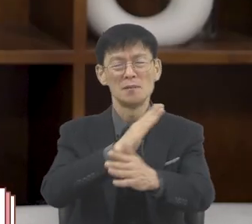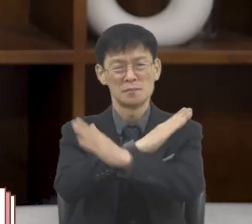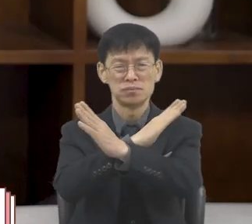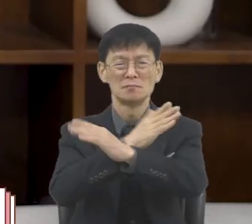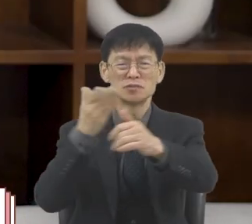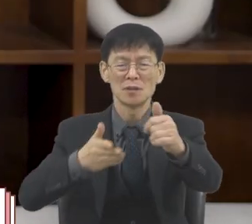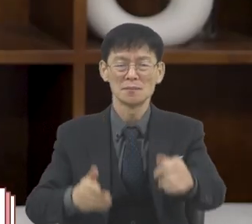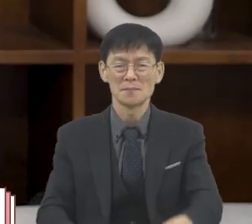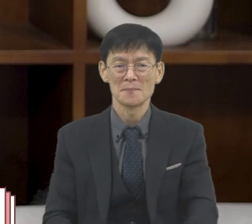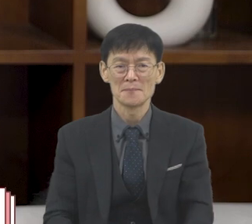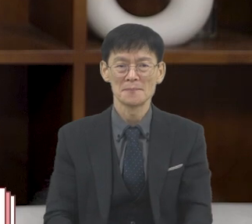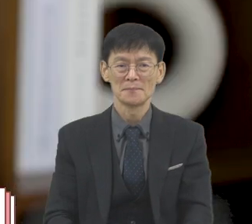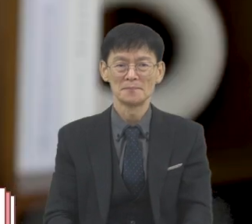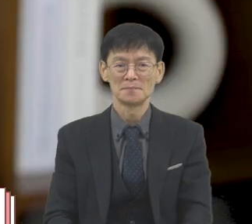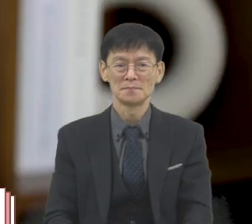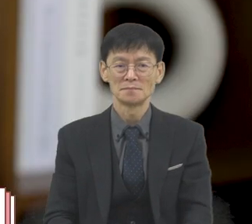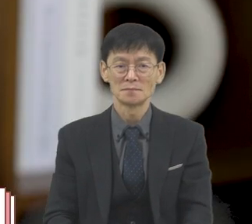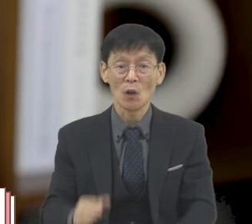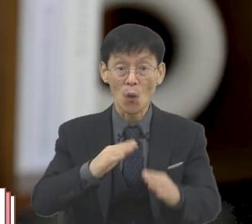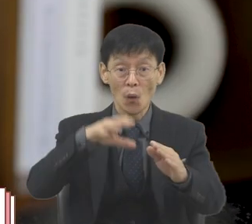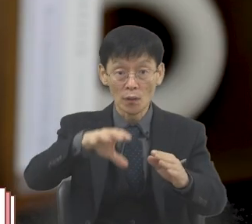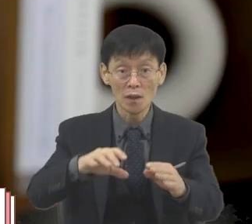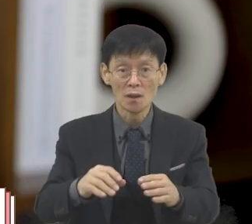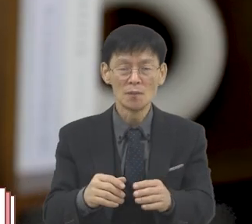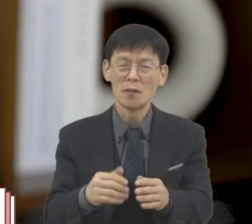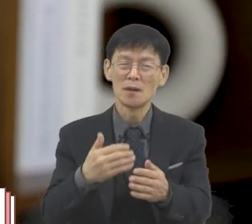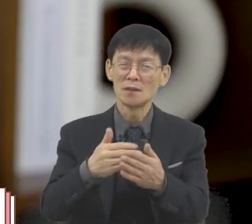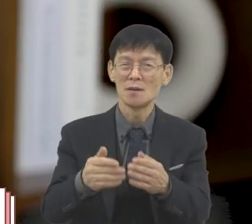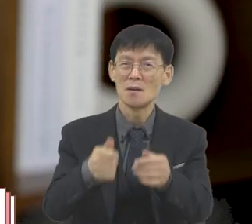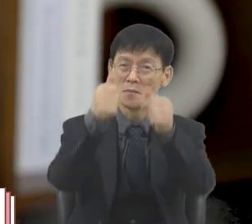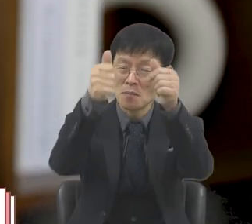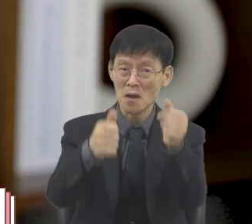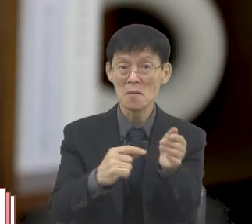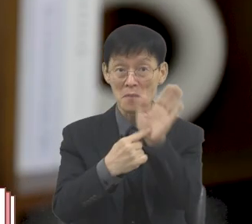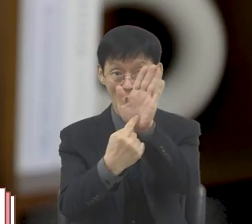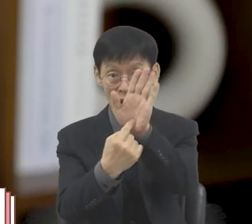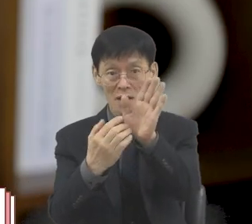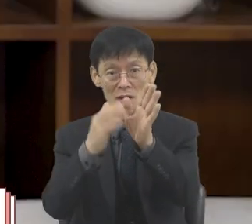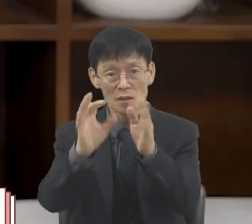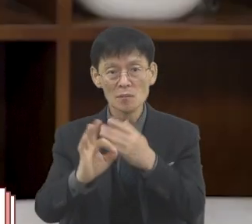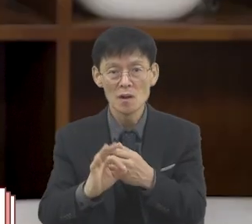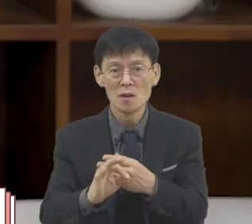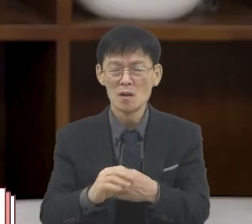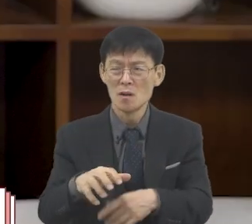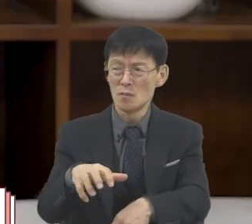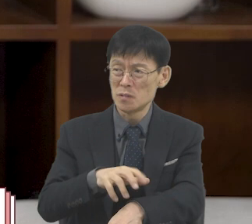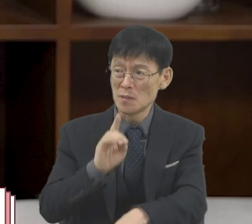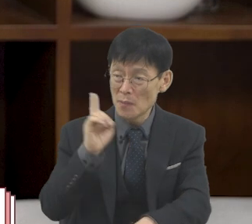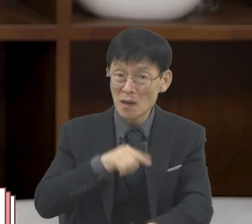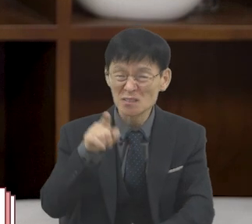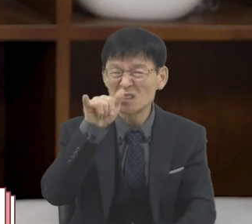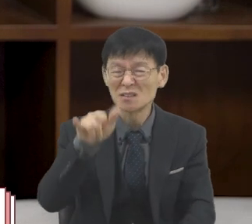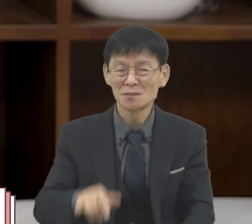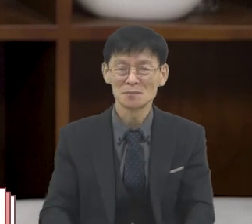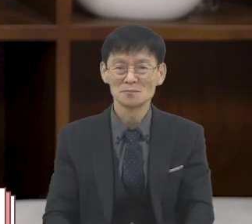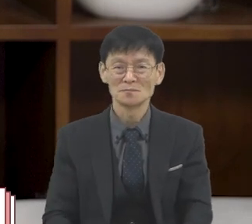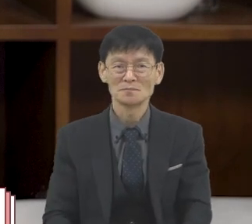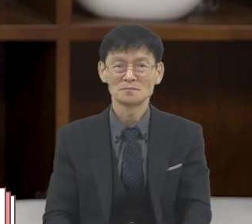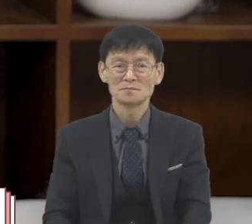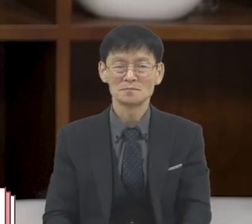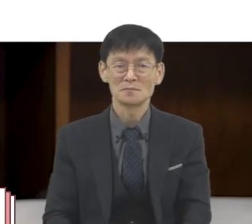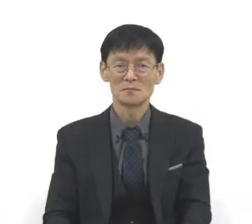절대 해서는 안 되겠습니다. 다음은 공공장소에 음란한 그림을 붙여놓아서 여러 사람을 불쾌하게 만든